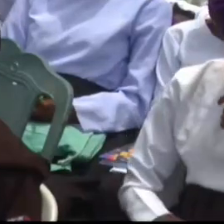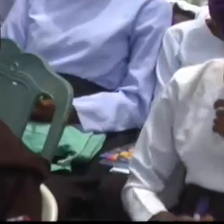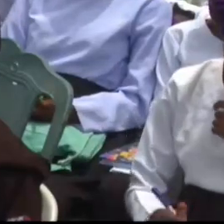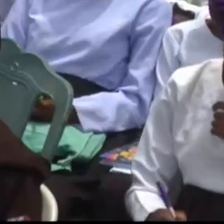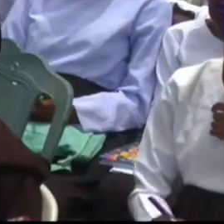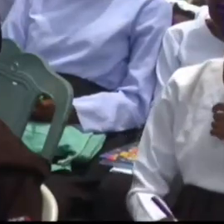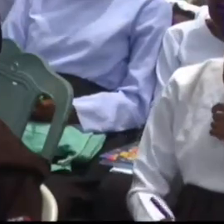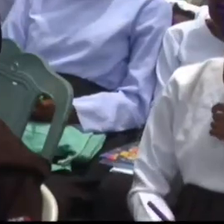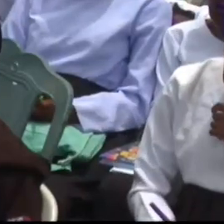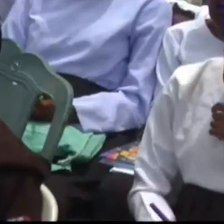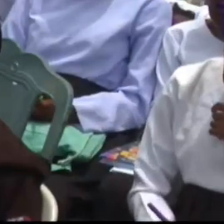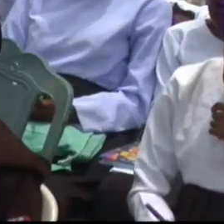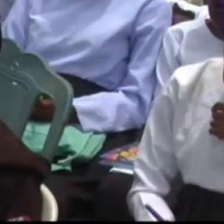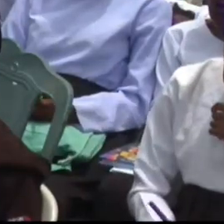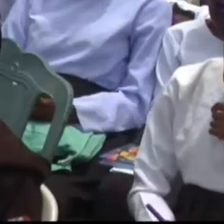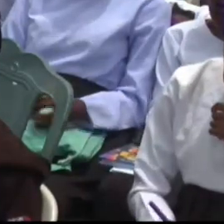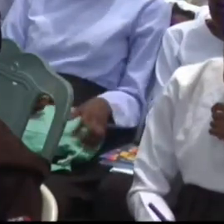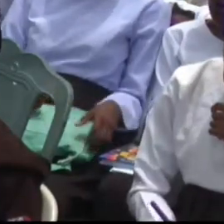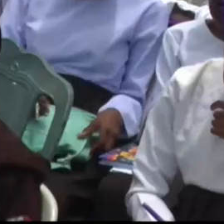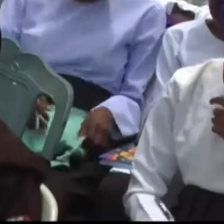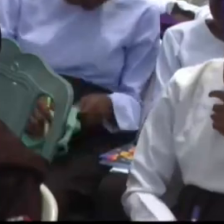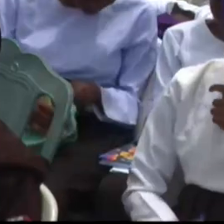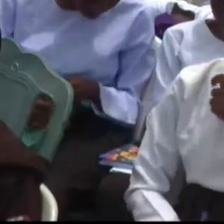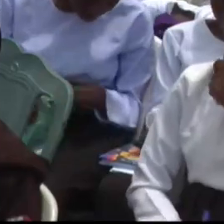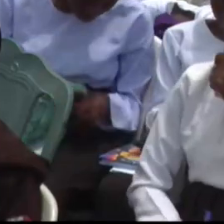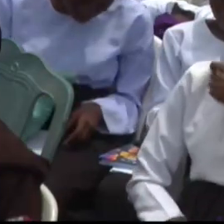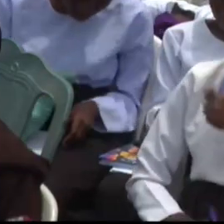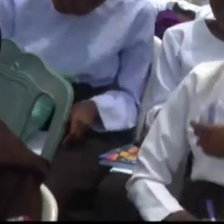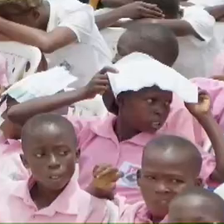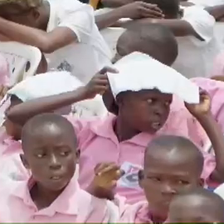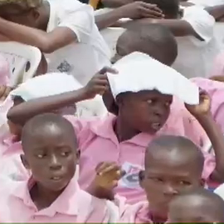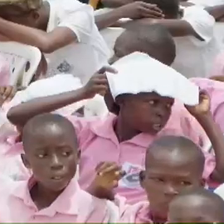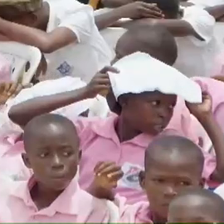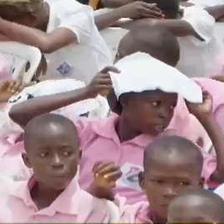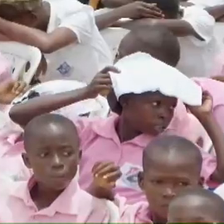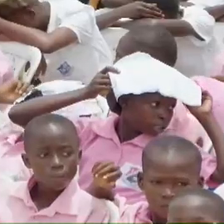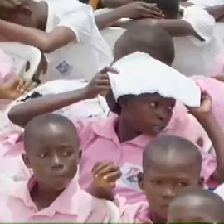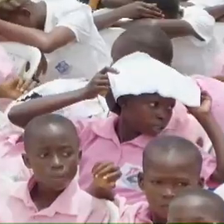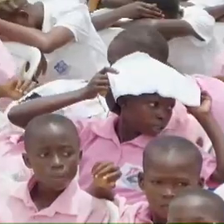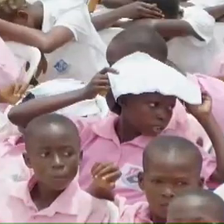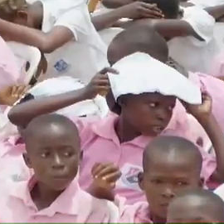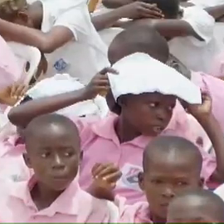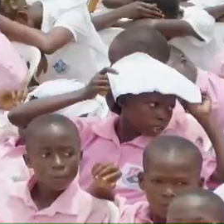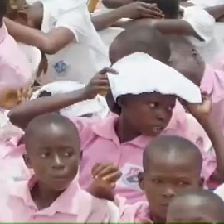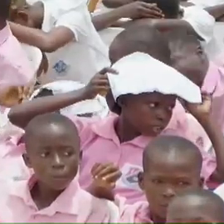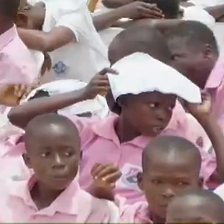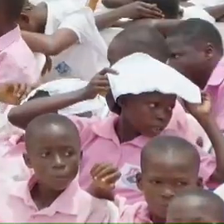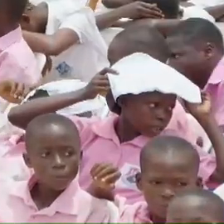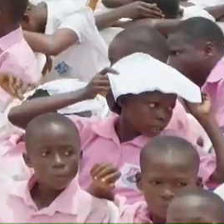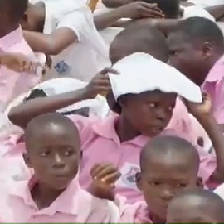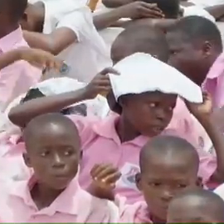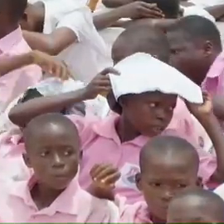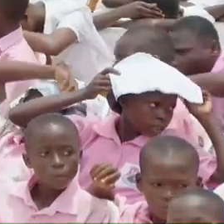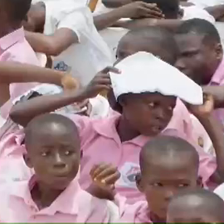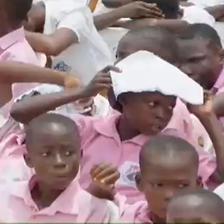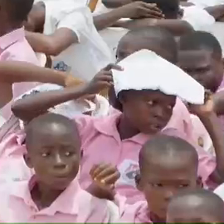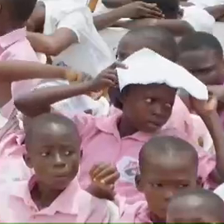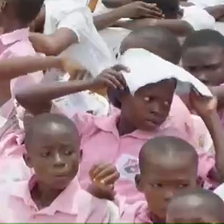Daniel chapitre 3 17 voici notre Dieu que nous servons peut nous délivrer de la